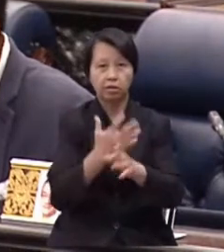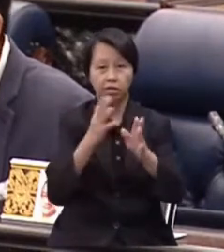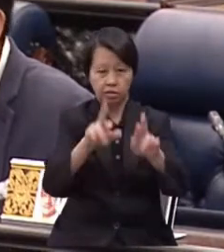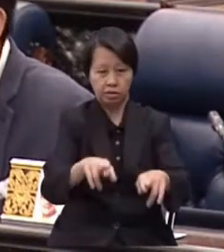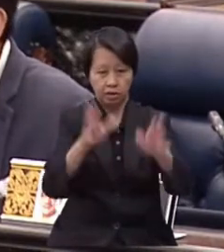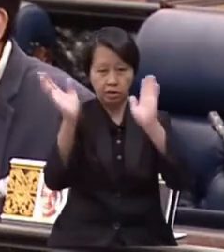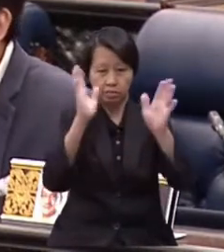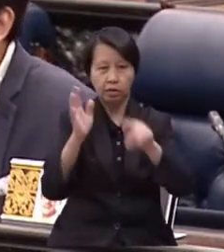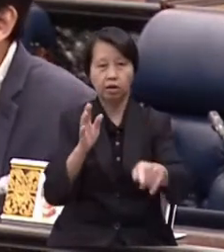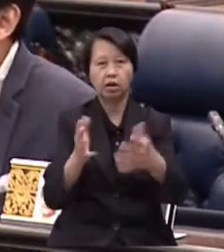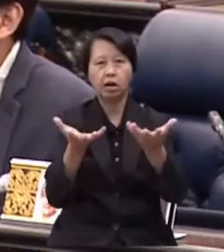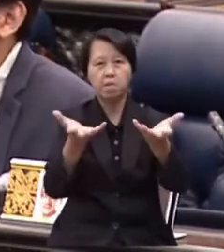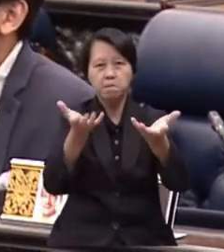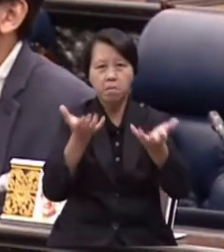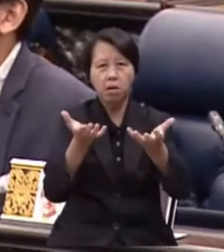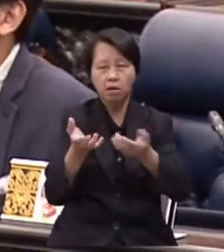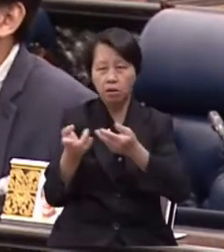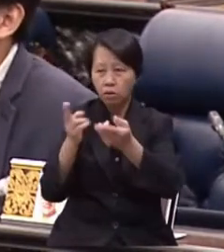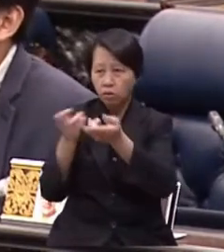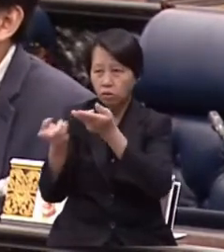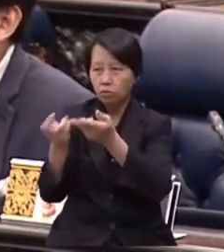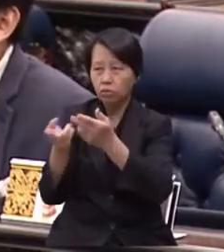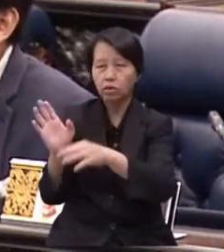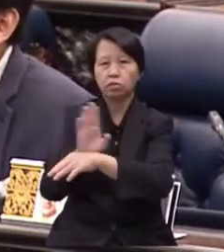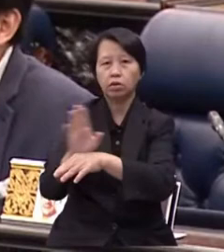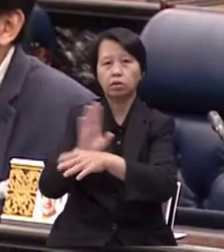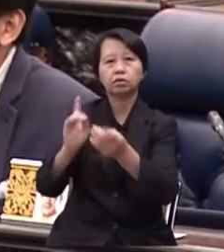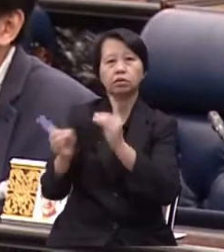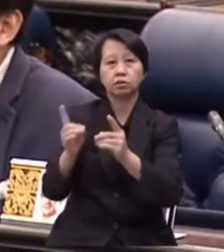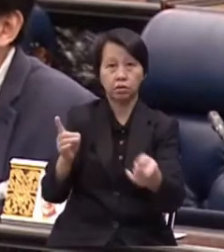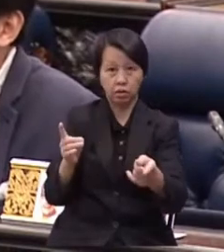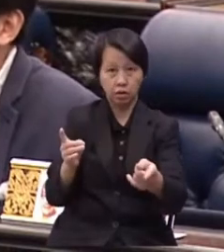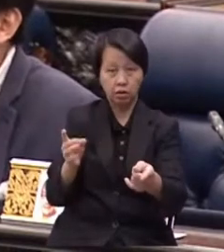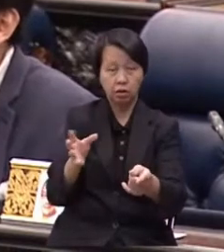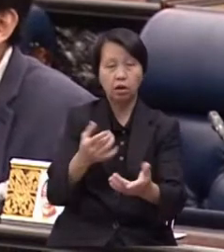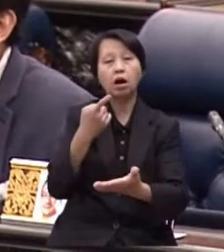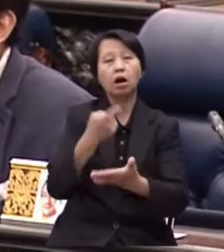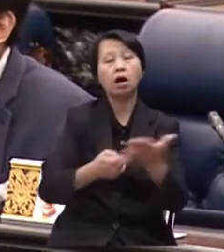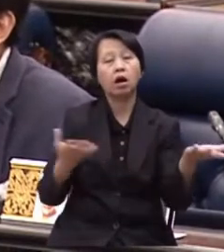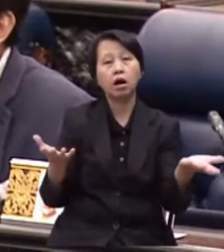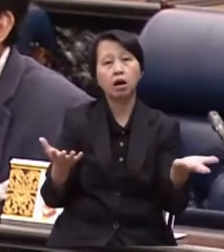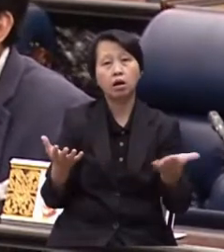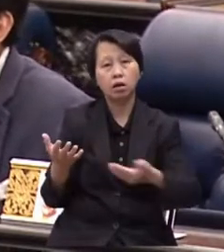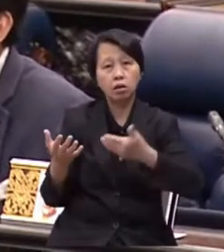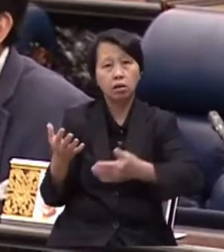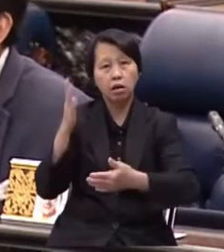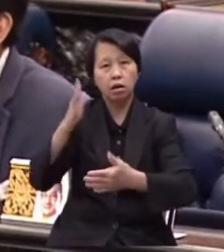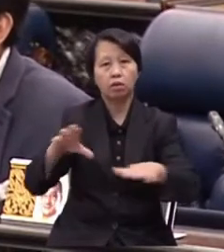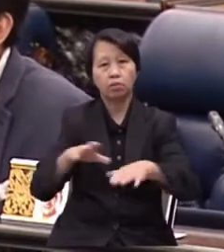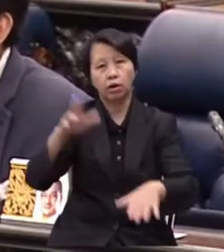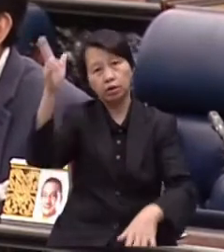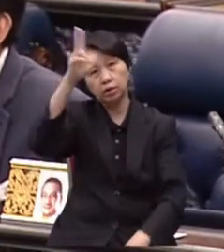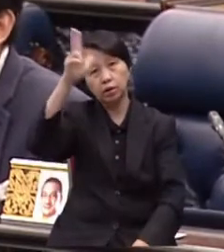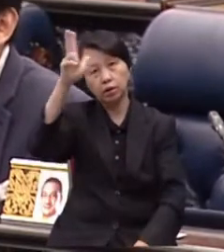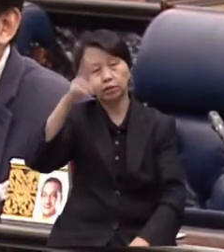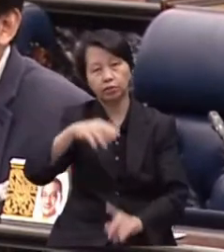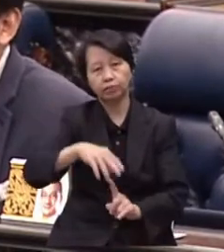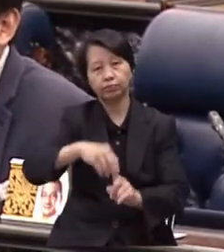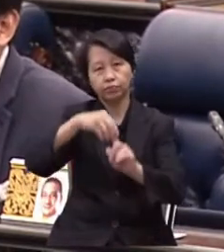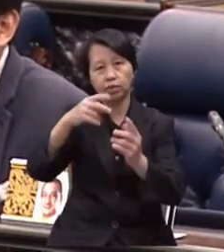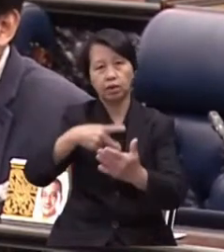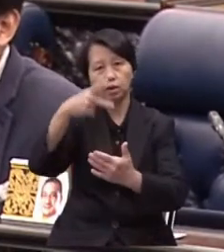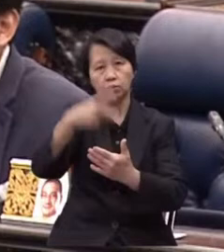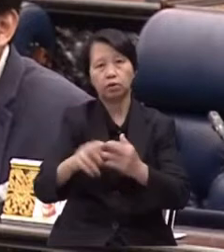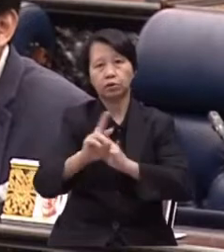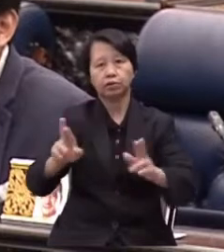ragam Malaysia yang hendak berurus dalam pernyataan digital ini dan apakah langkah-langkah yang akan diambil oleh kerajaan khususnya